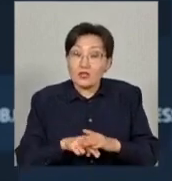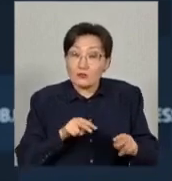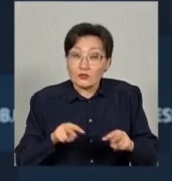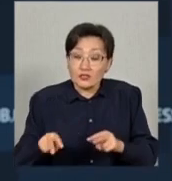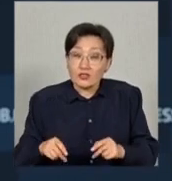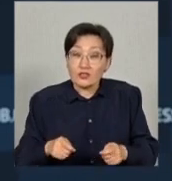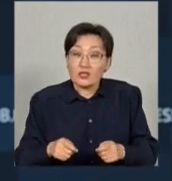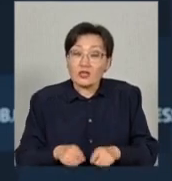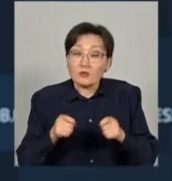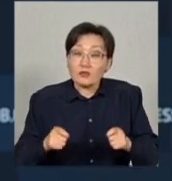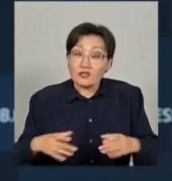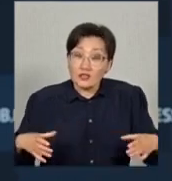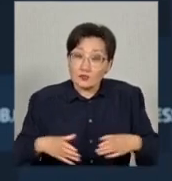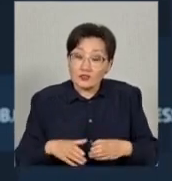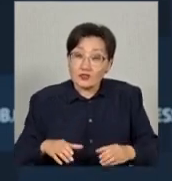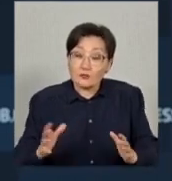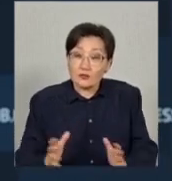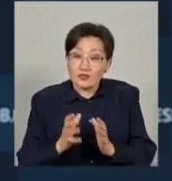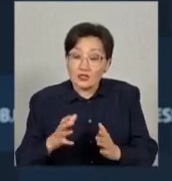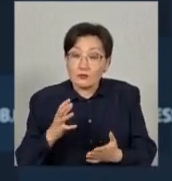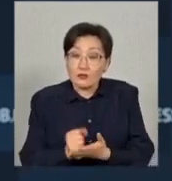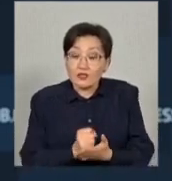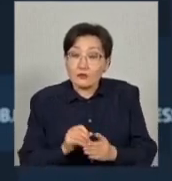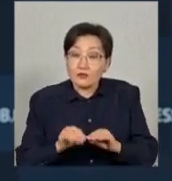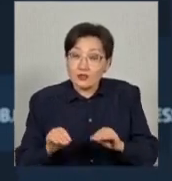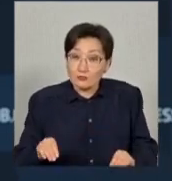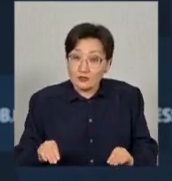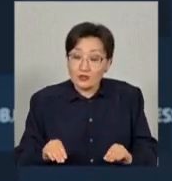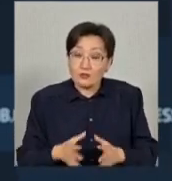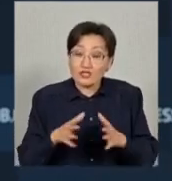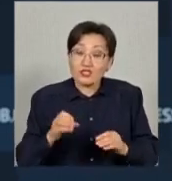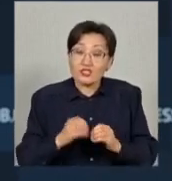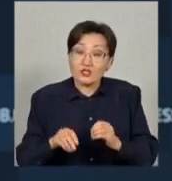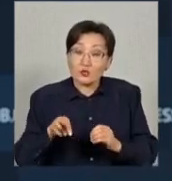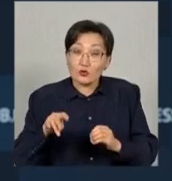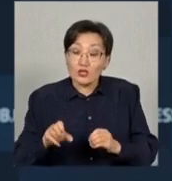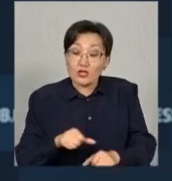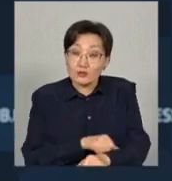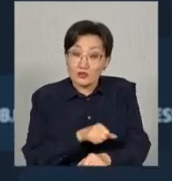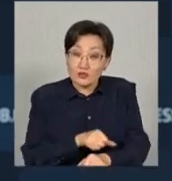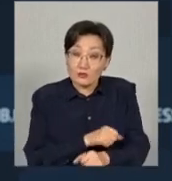организаторы наркогруппы которые хранили в арендованных сходских помещениях более 10 тонн наркотического сырья